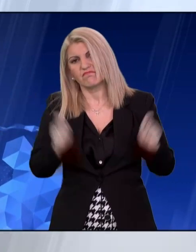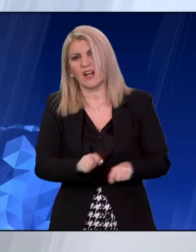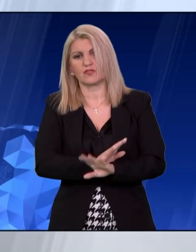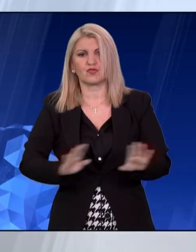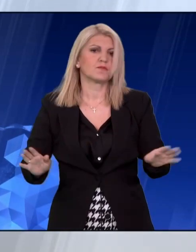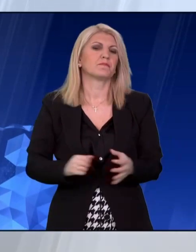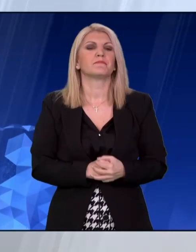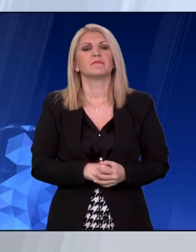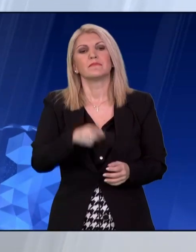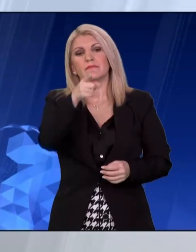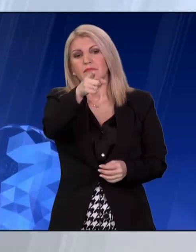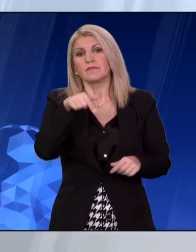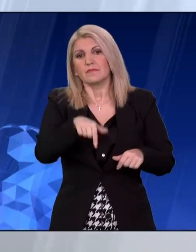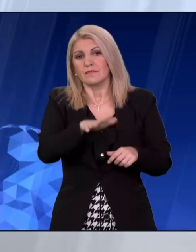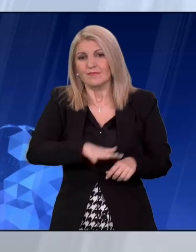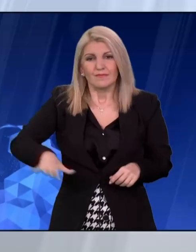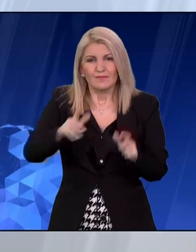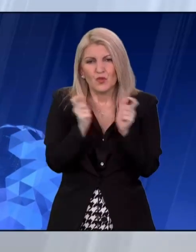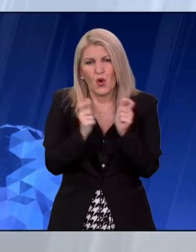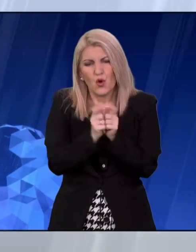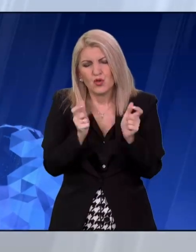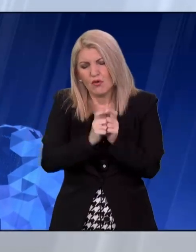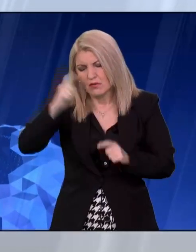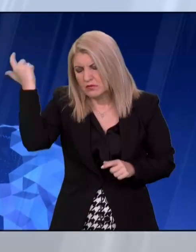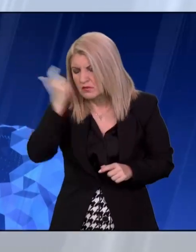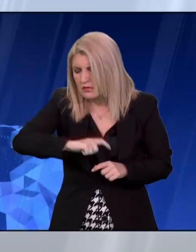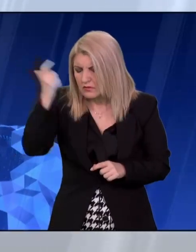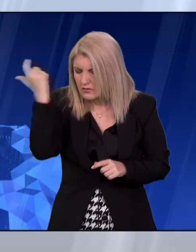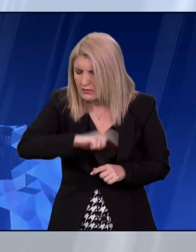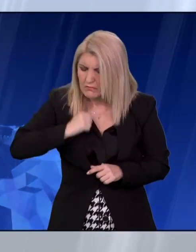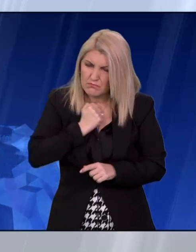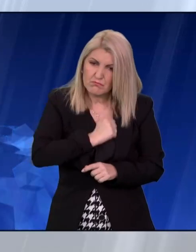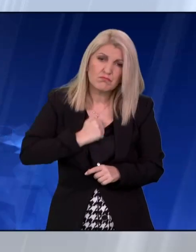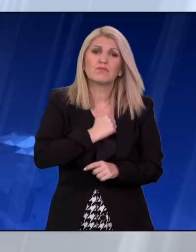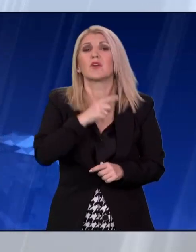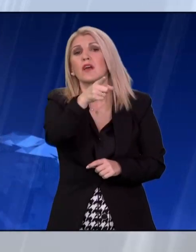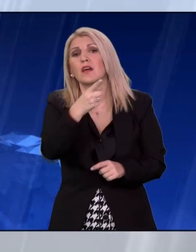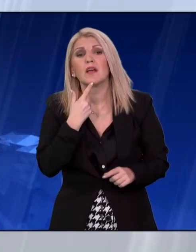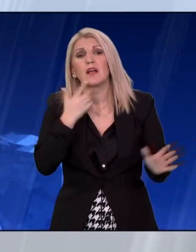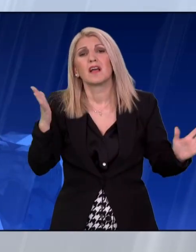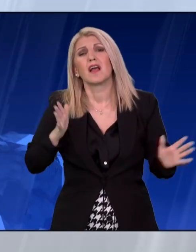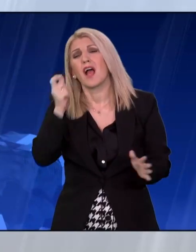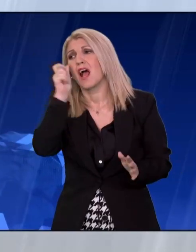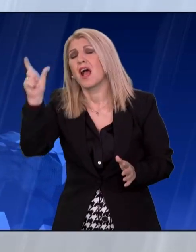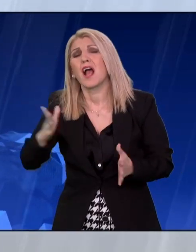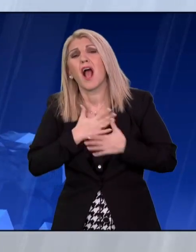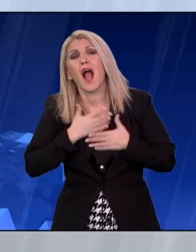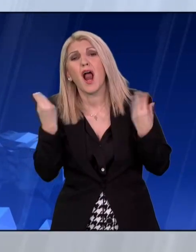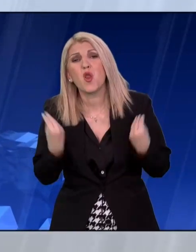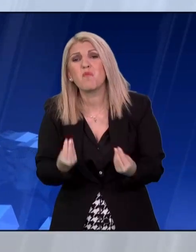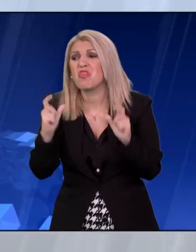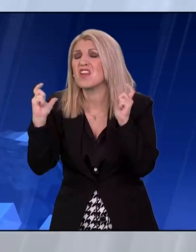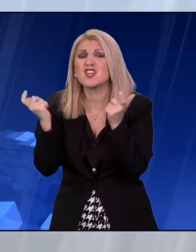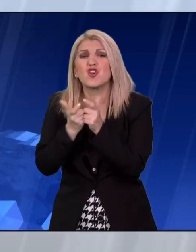η κραυγή και η οδύνη ήτανε πολύ καλό παιδί και καλή οικογένεια και λυπήθηκα πολύ που το που το το χασα το